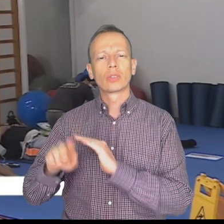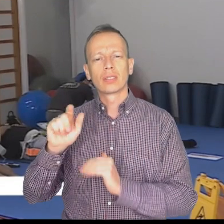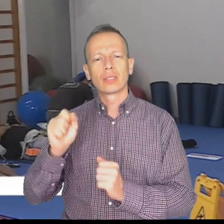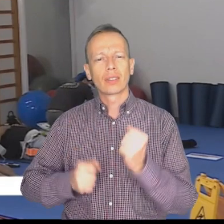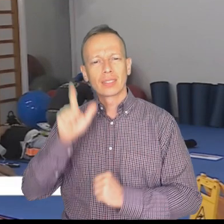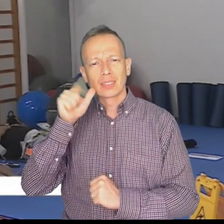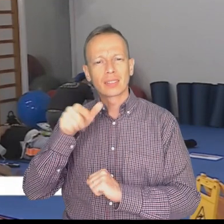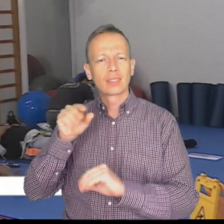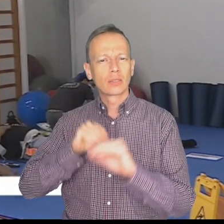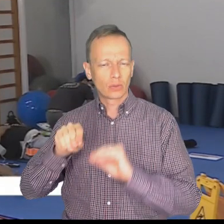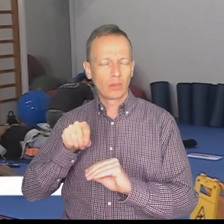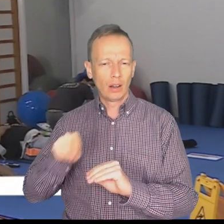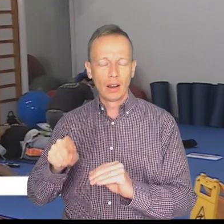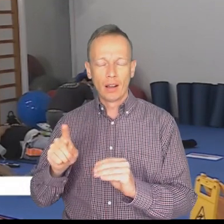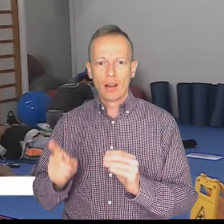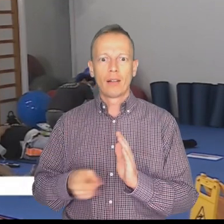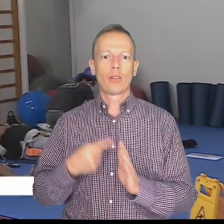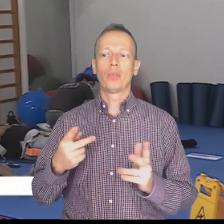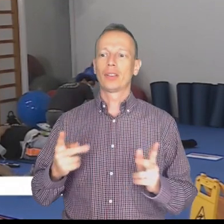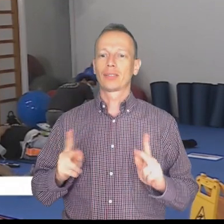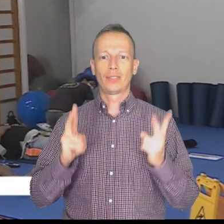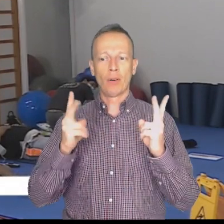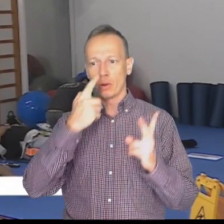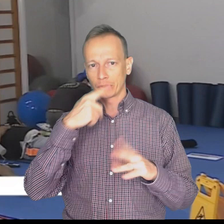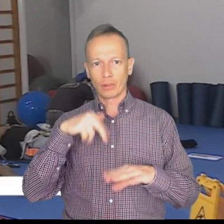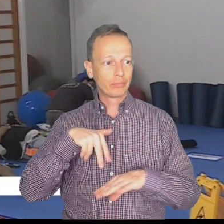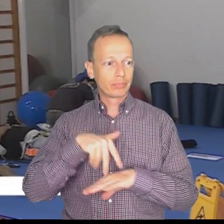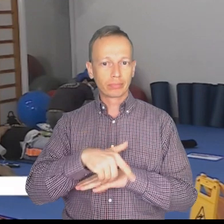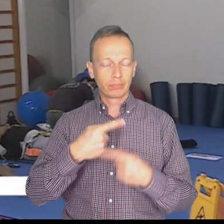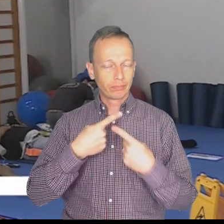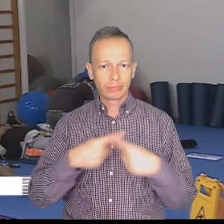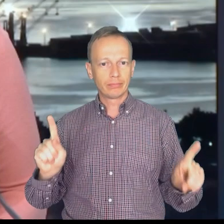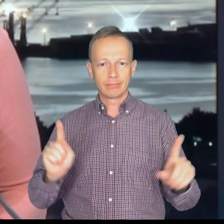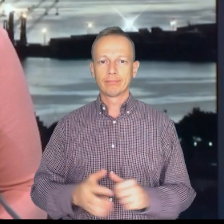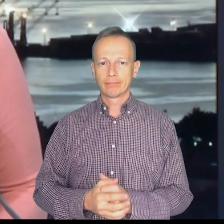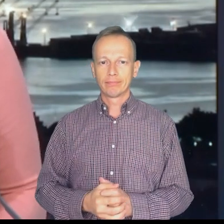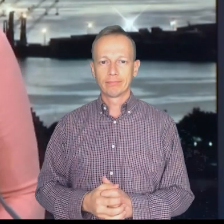gens qui ont repris la vie. Très, très clairement, il y a une différence énorme.